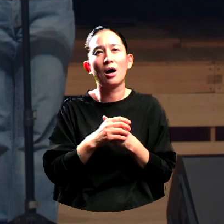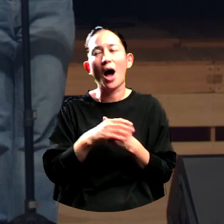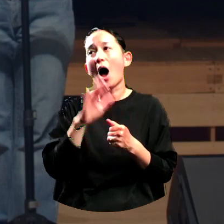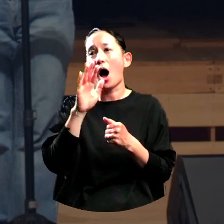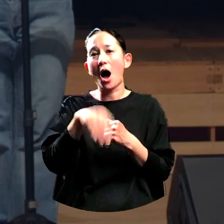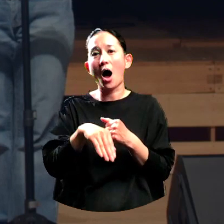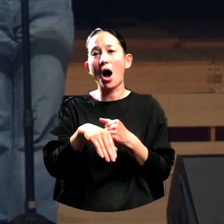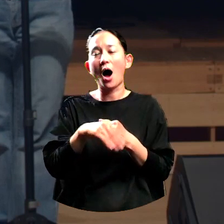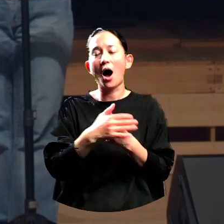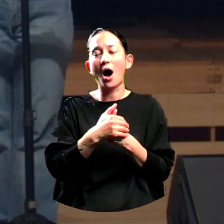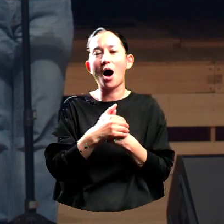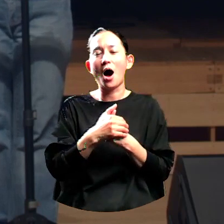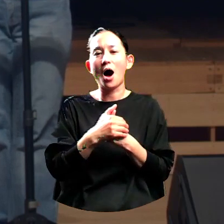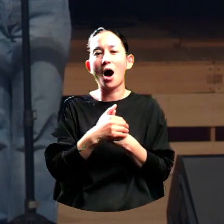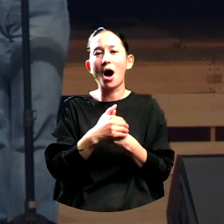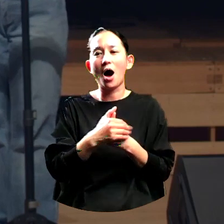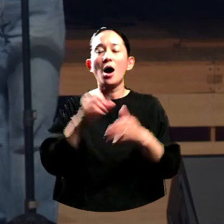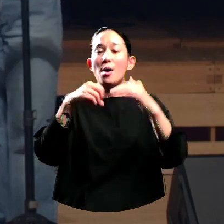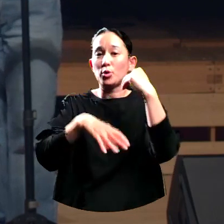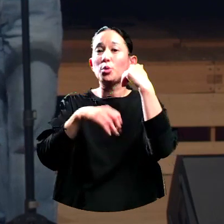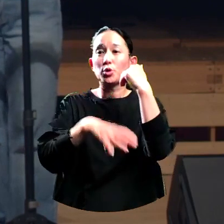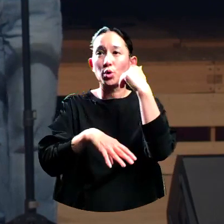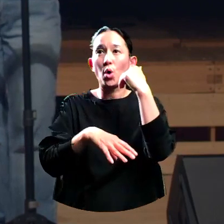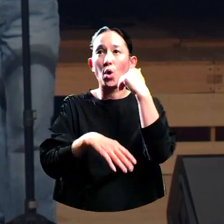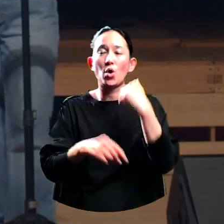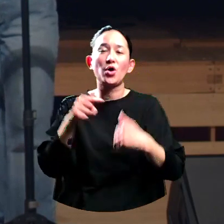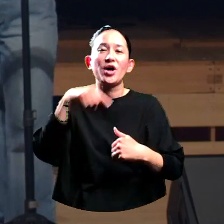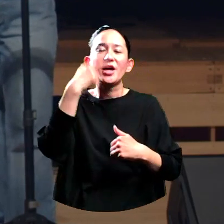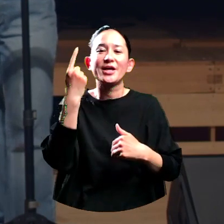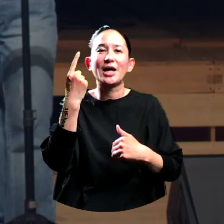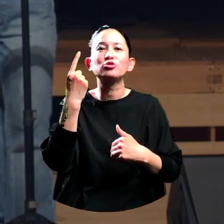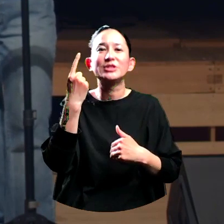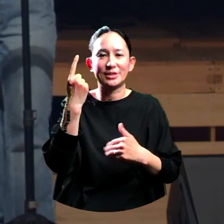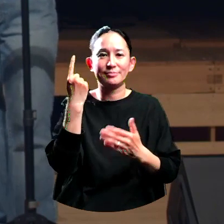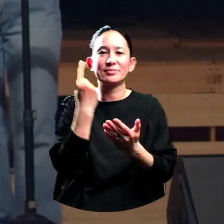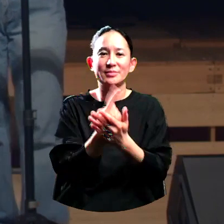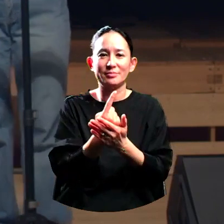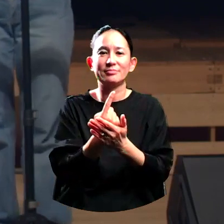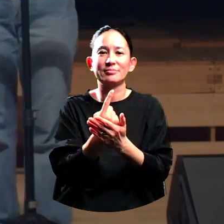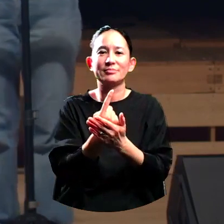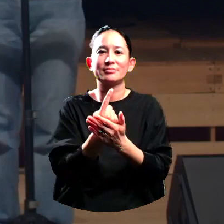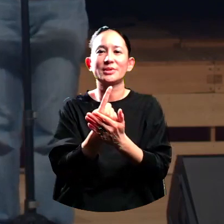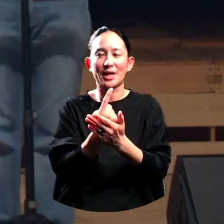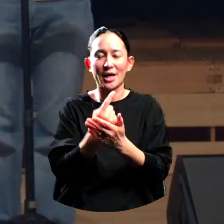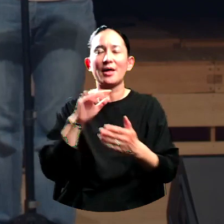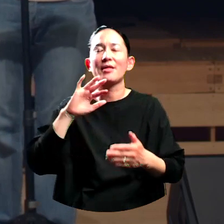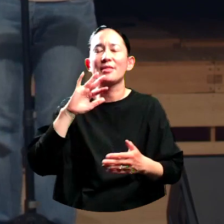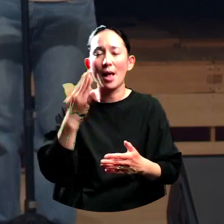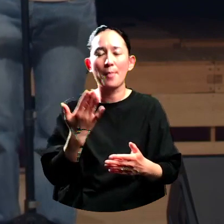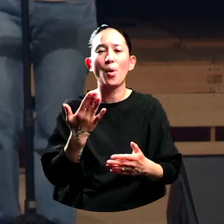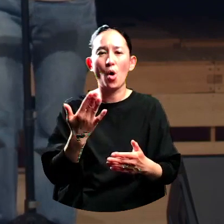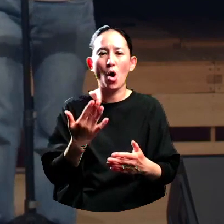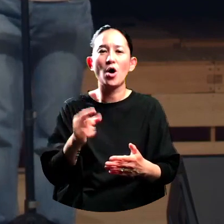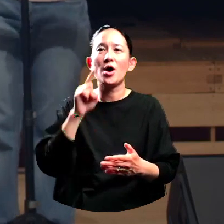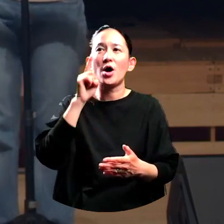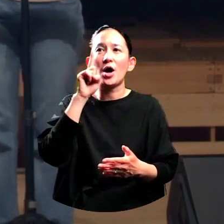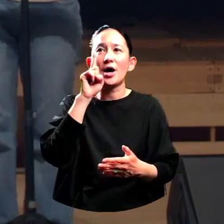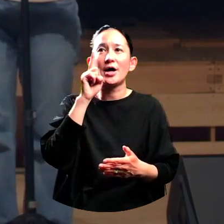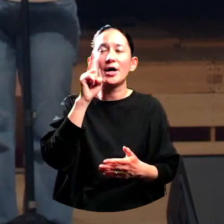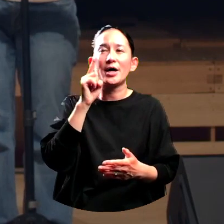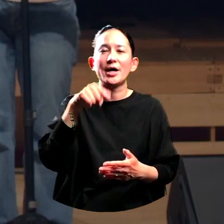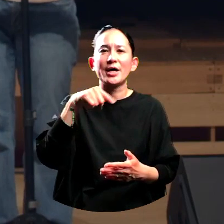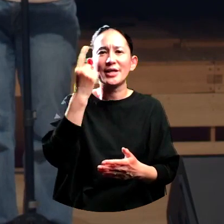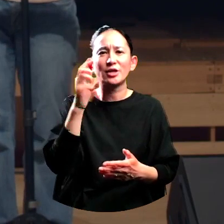130人まで申し込み可能となってますので、ぜひ興味のある方はニューホピオカマのホームページをご確認ください。 Last but not